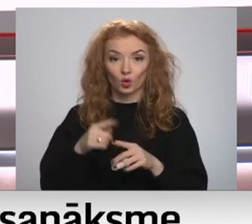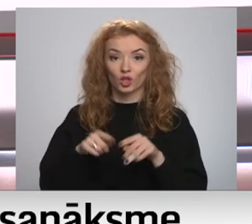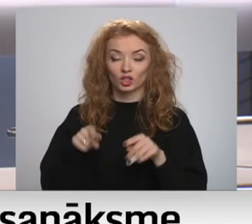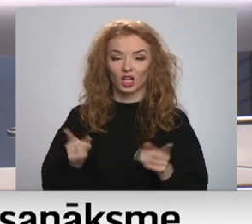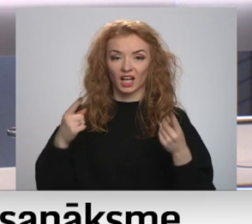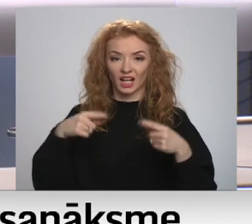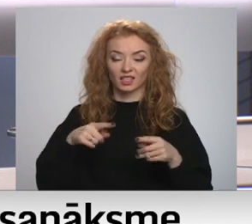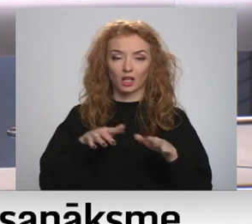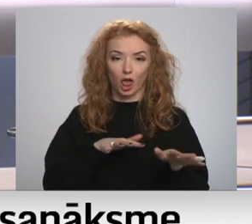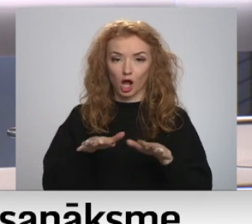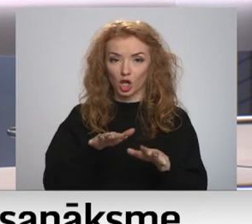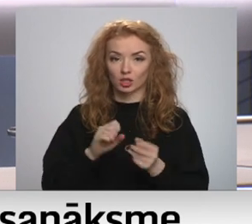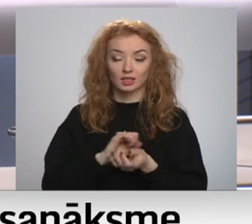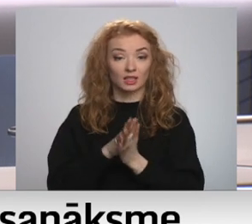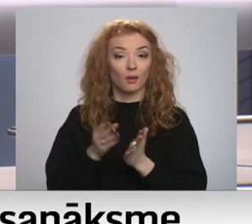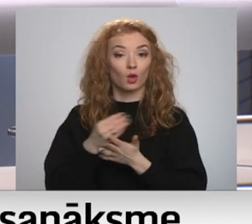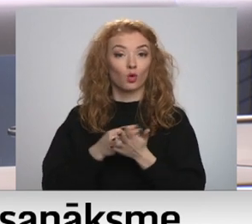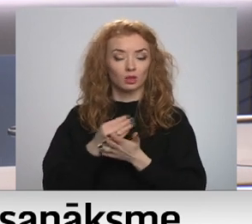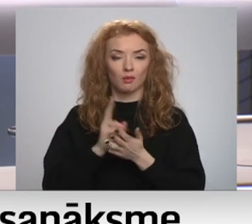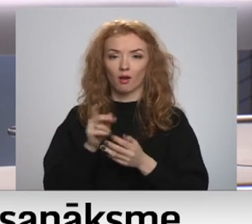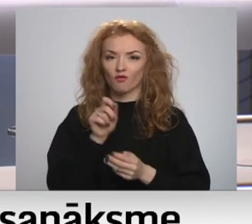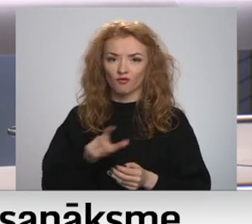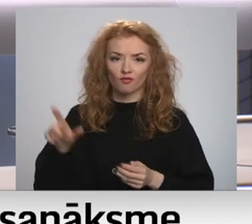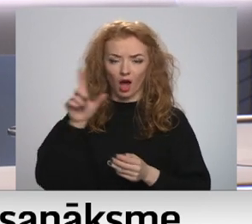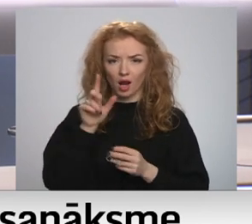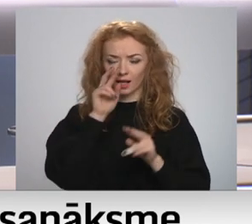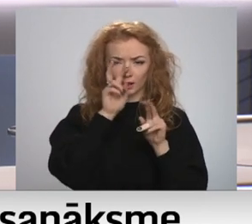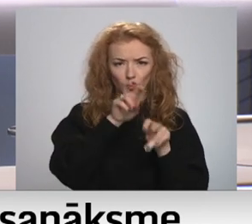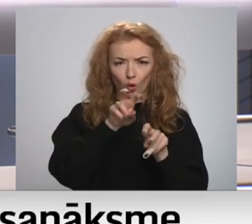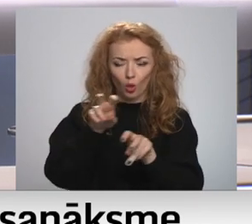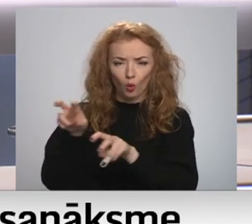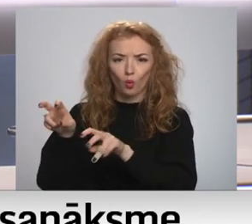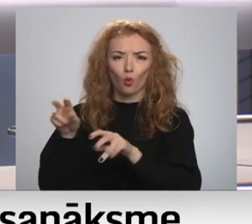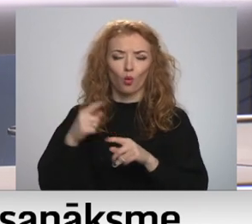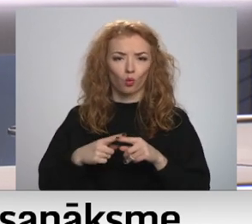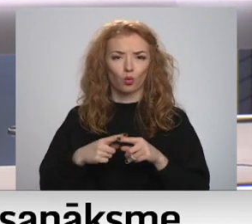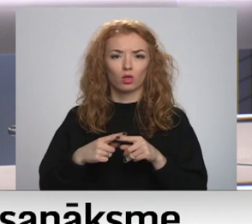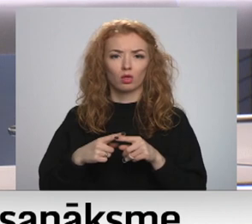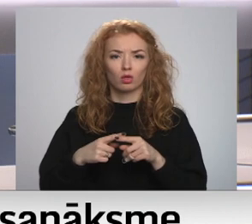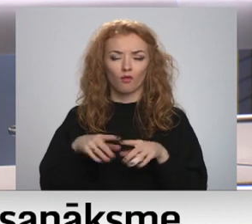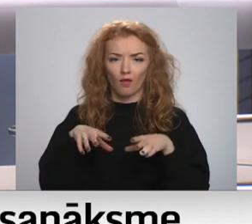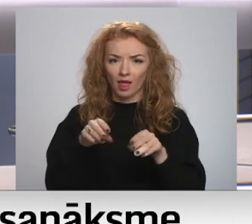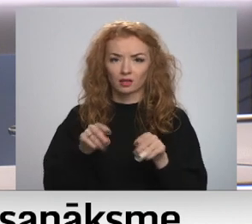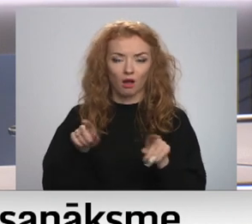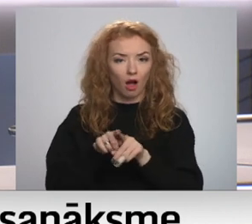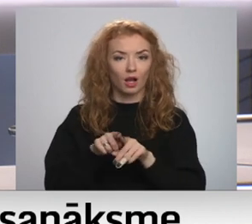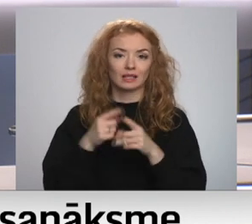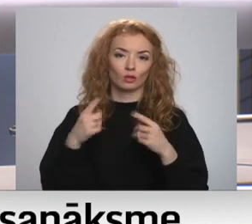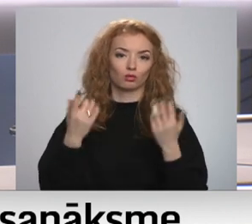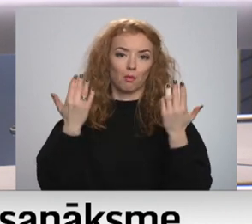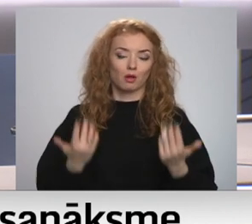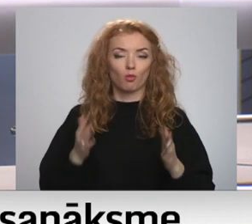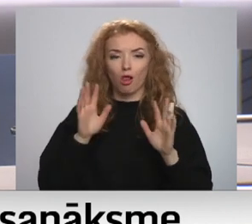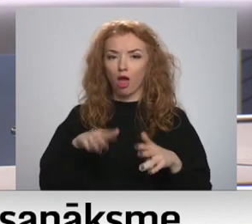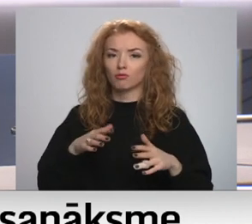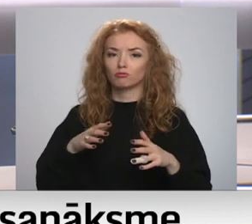reaģēšanas sistēma vairāk nozīmē, ka tiek pastiprināts tādas lietas kā izlūkošana, un tiek veikt arī citi pasākumi, lai